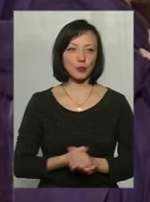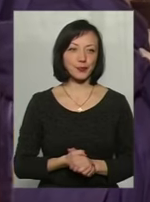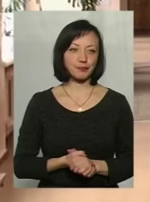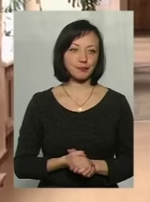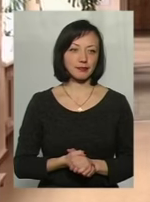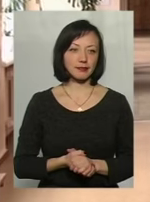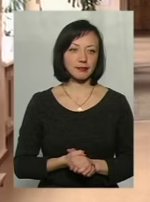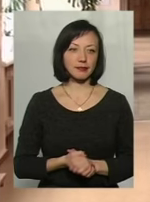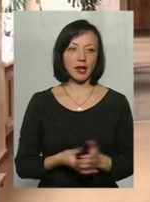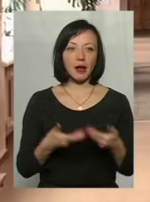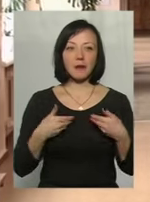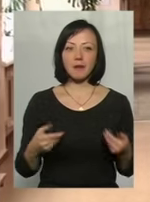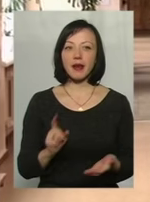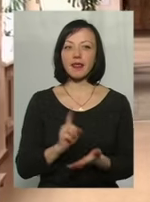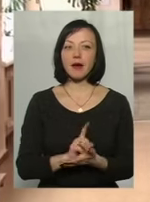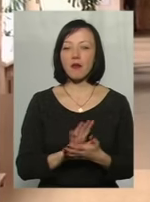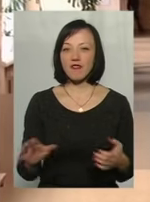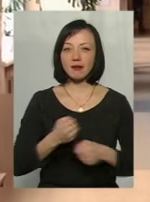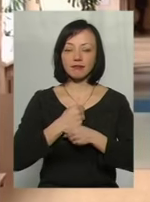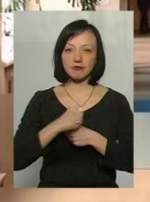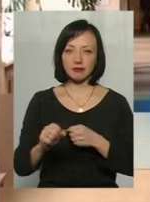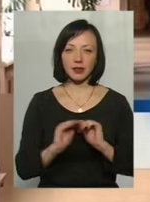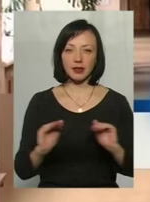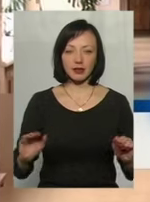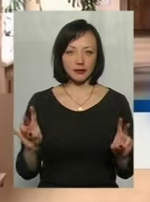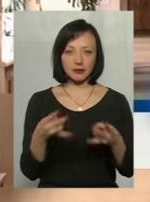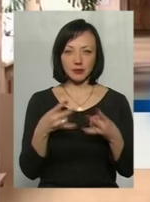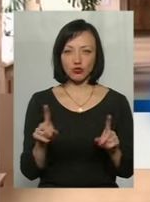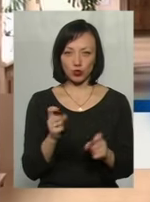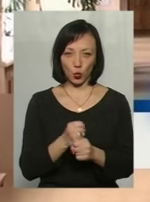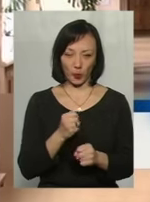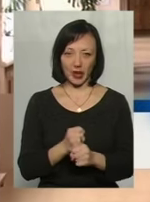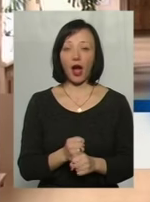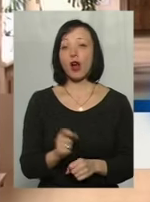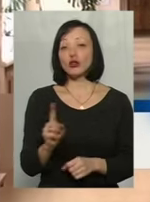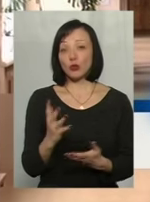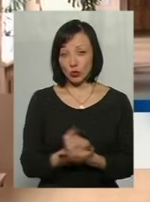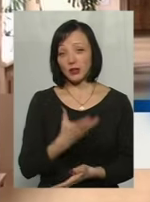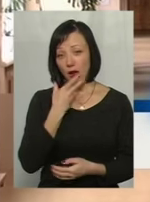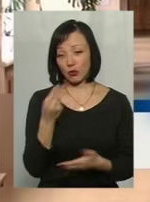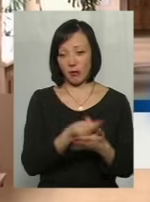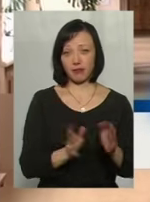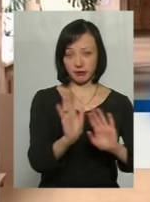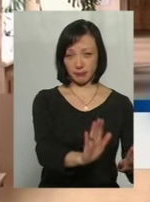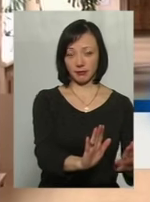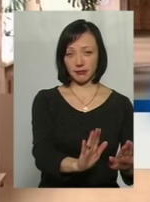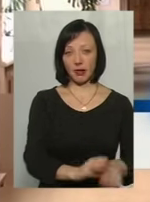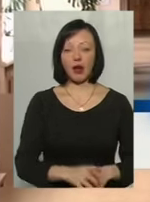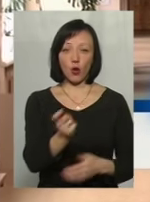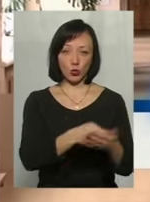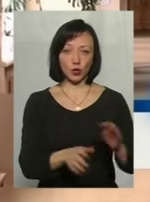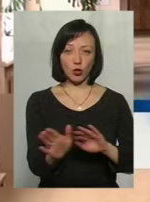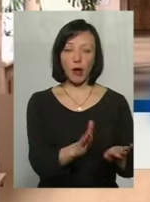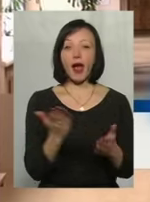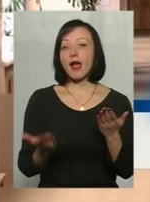Мерзенюк. Ми не повинні зобов'язувати дітей, ми не повинні їх заставляти щось робити. Якщо в нього вийде гарно малювати, дай Бог, хай буде художником.